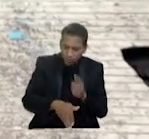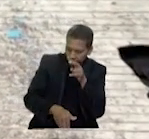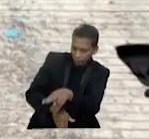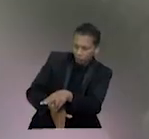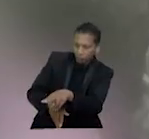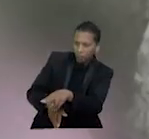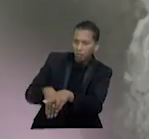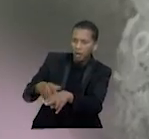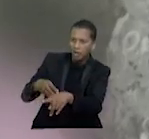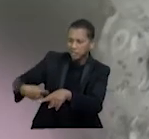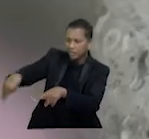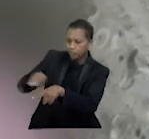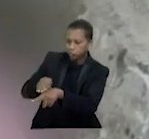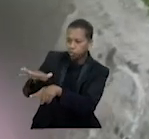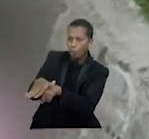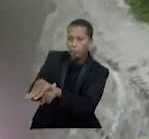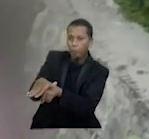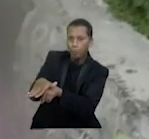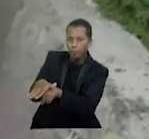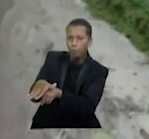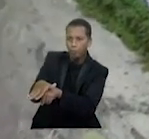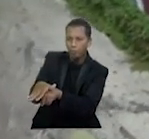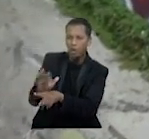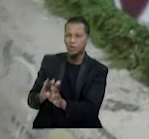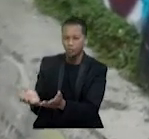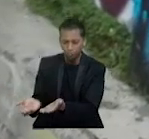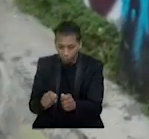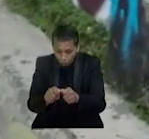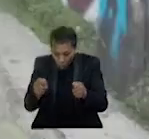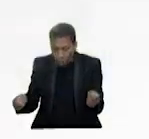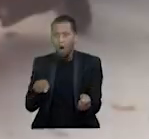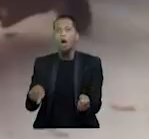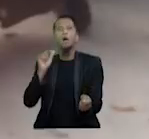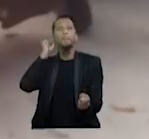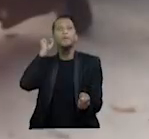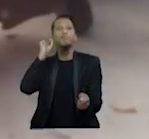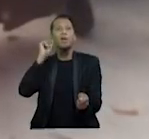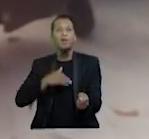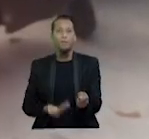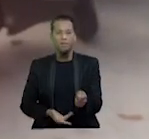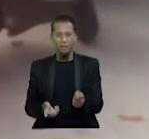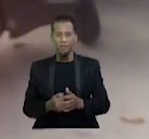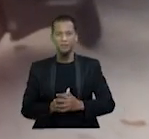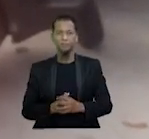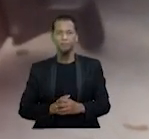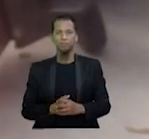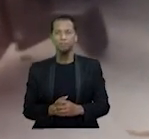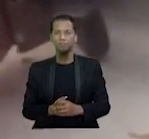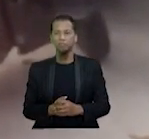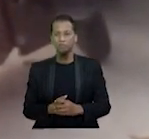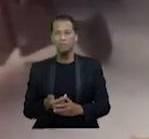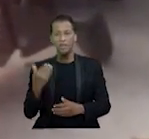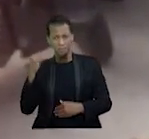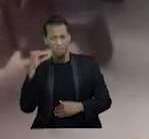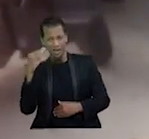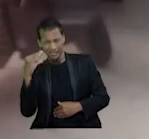saluran air. Betapa terkejut saat dibuka ternyata berisi jasad wanita. Tapi setelah tadi pagi kita lewat,